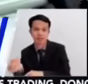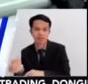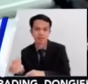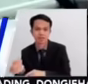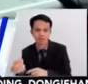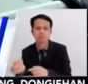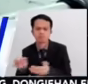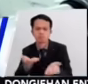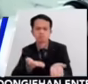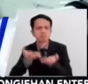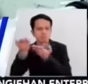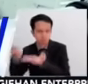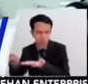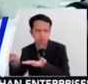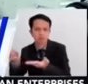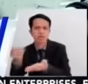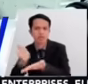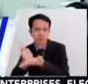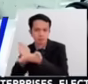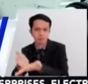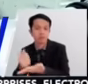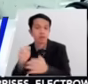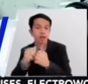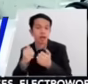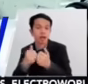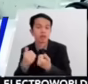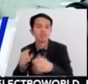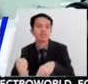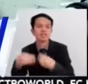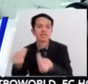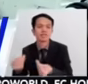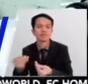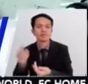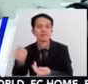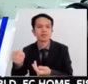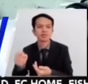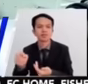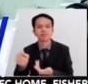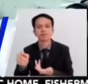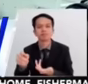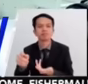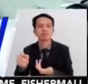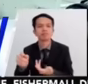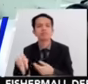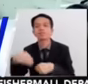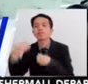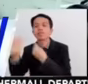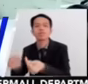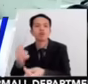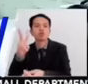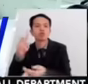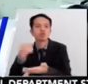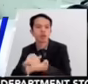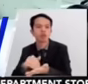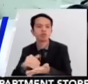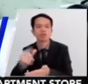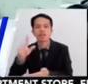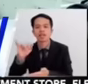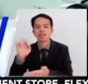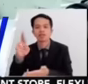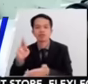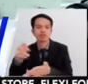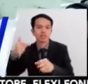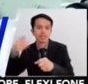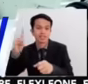ng tulong sa pamagitan ng itong BRP Dato Sanday. Binigyan sila ng about 2,000 liters ng diesel dahil